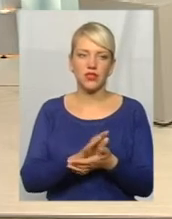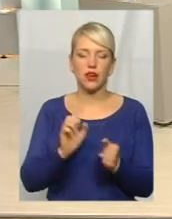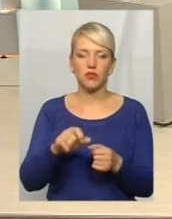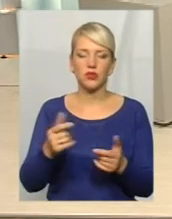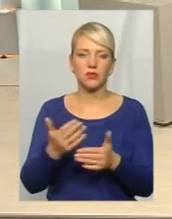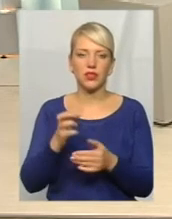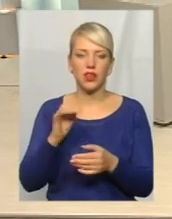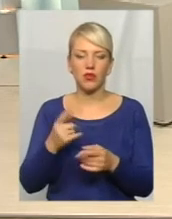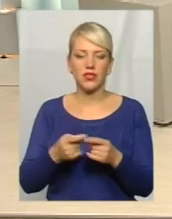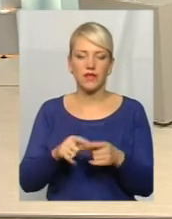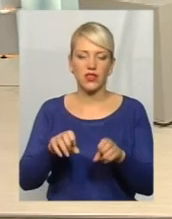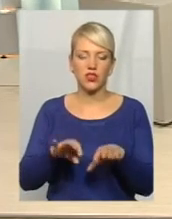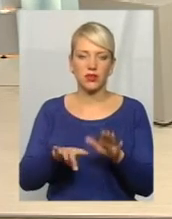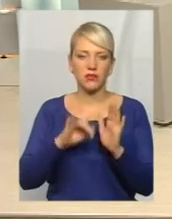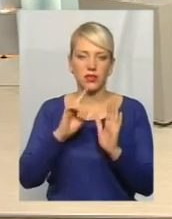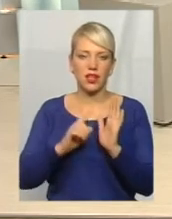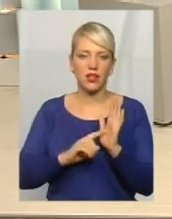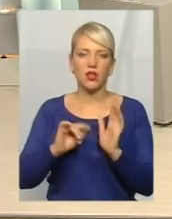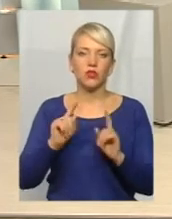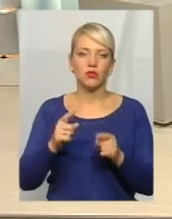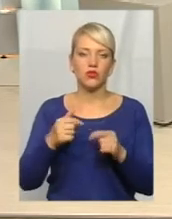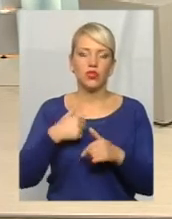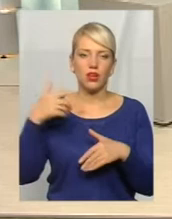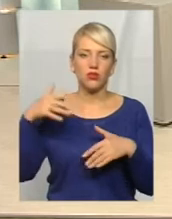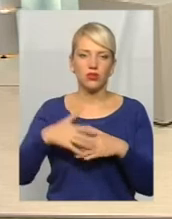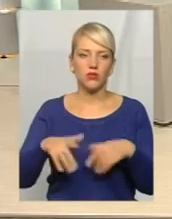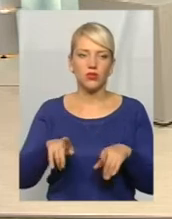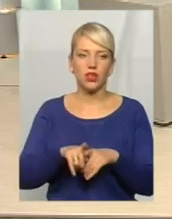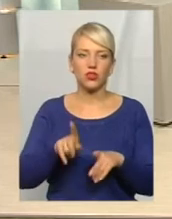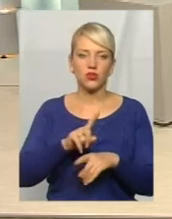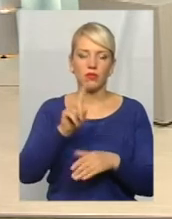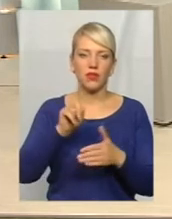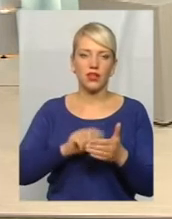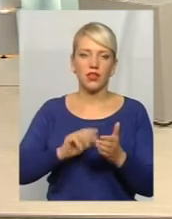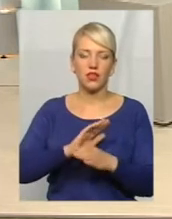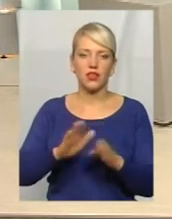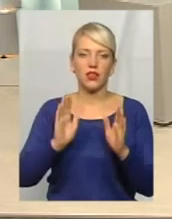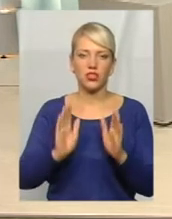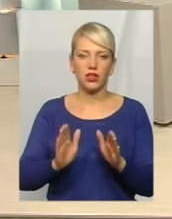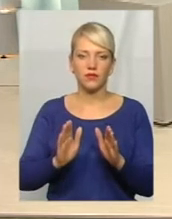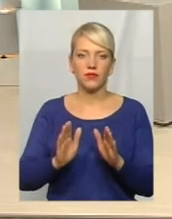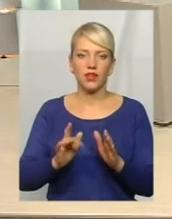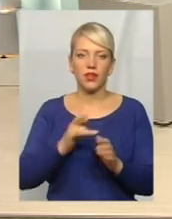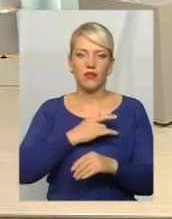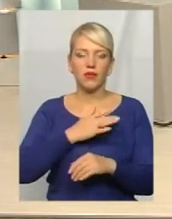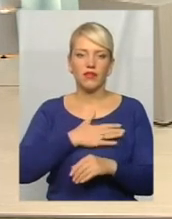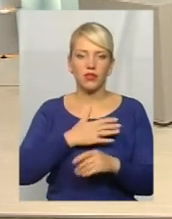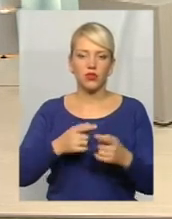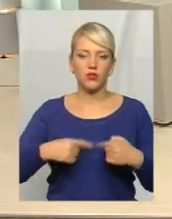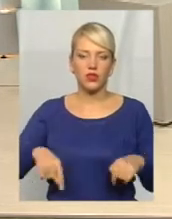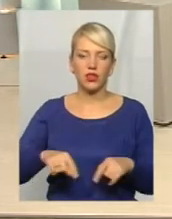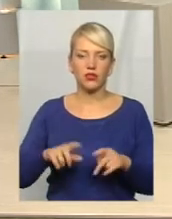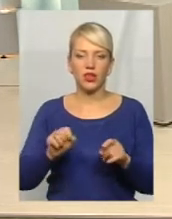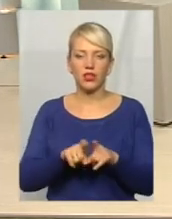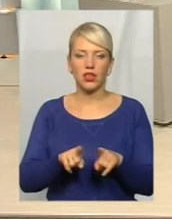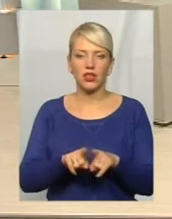чином вирішити те питання? Тому що я так розумію, що питання не лише в приватному секторі, а так само